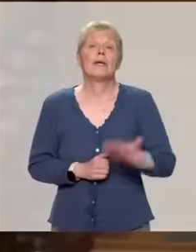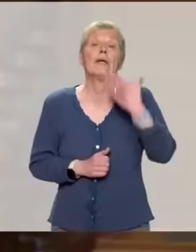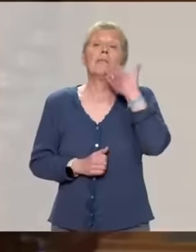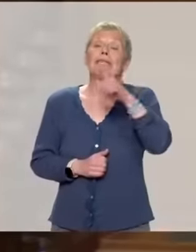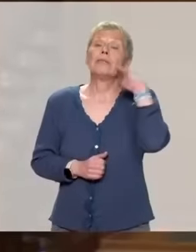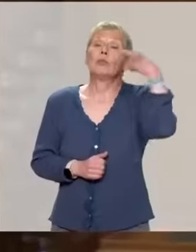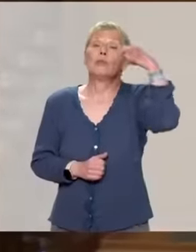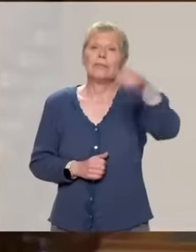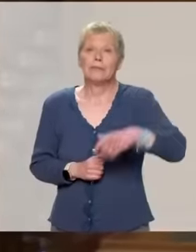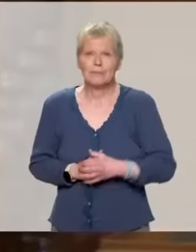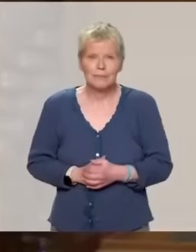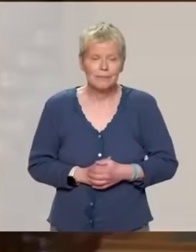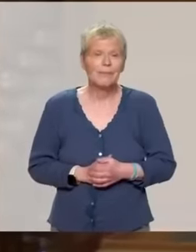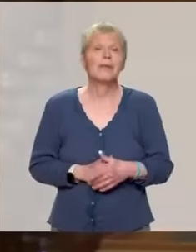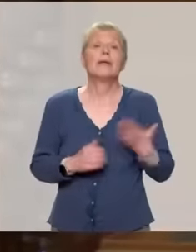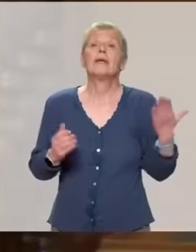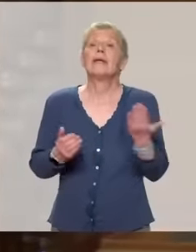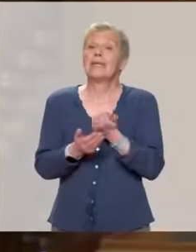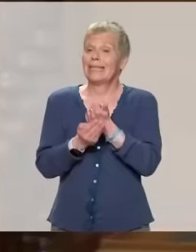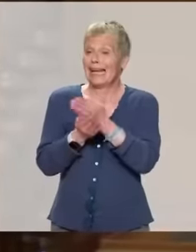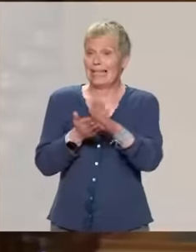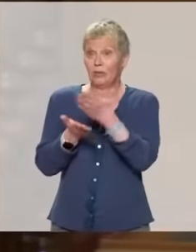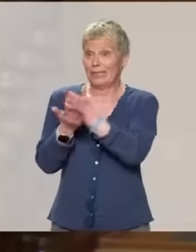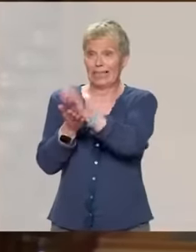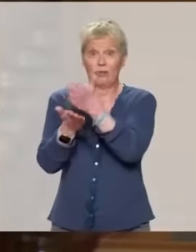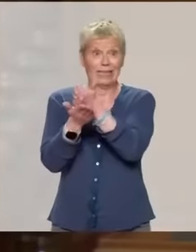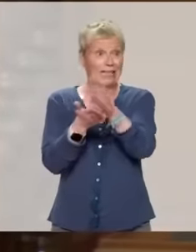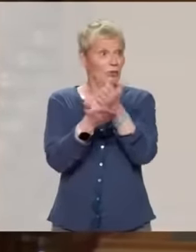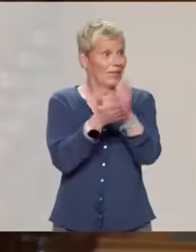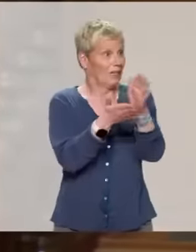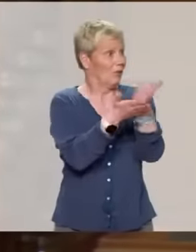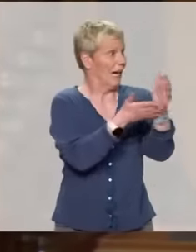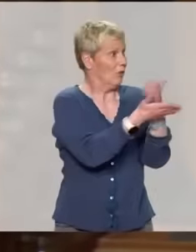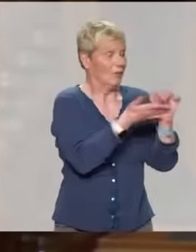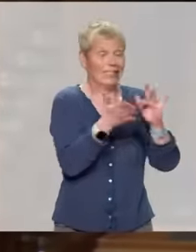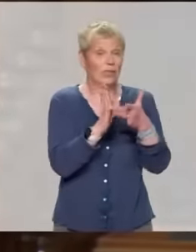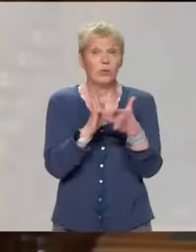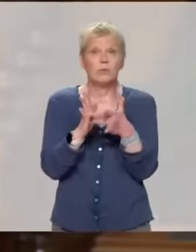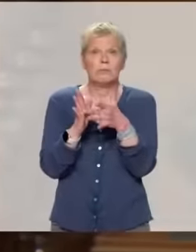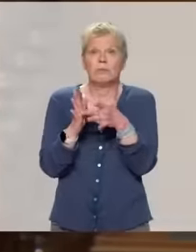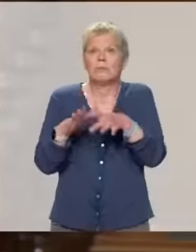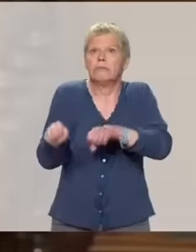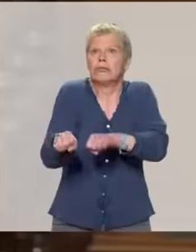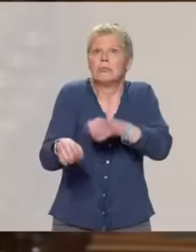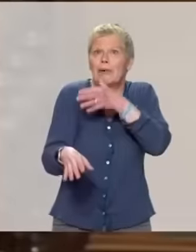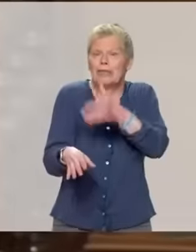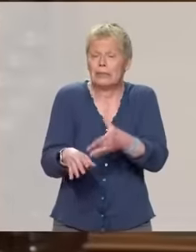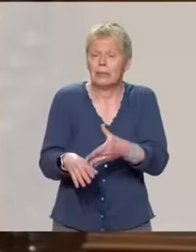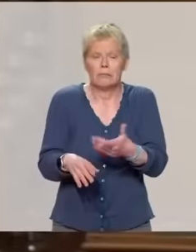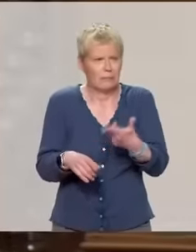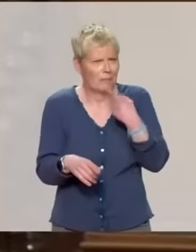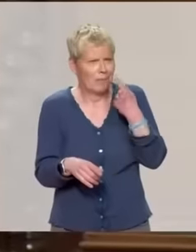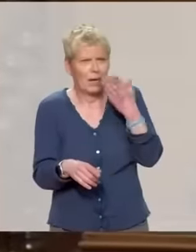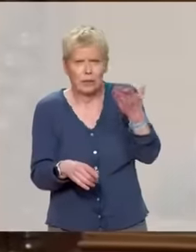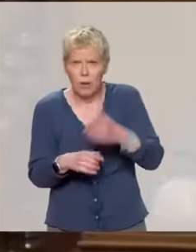Merci, monsieur le président. La gratuité de tout pour tous, tout le temps, c'est intenable. Mais de quoi parlez-vous au juste, monsieur le